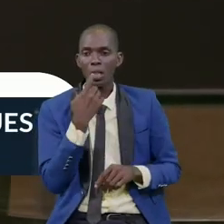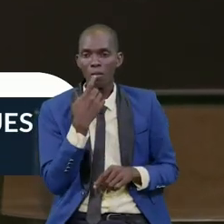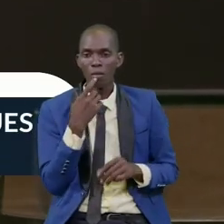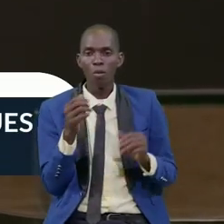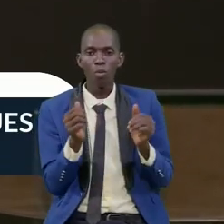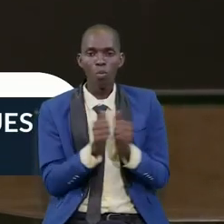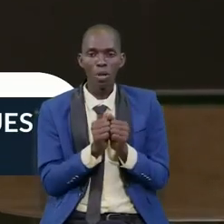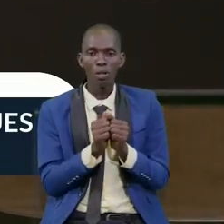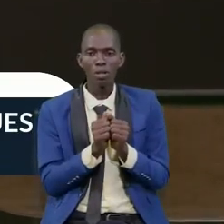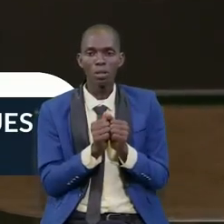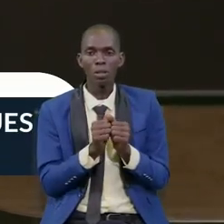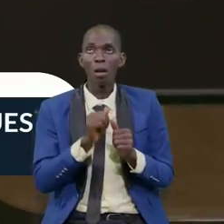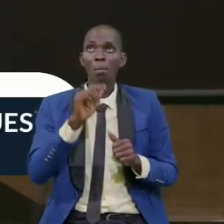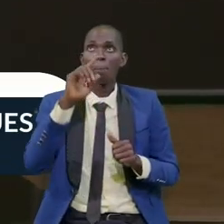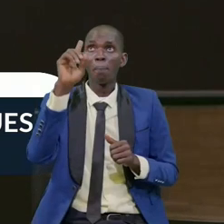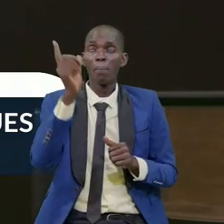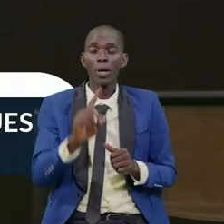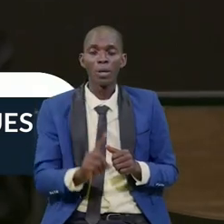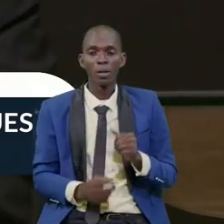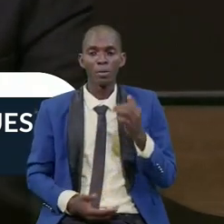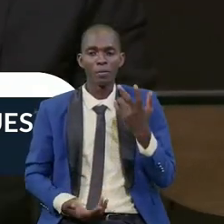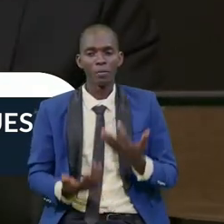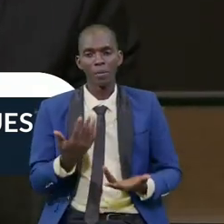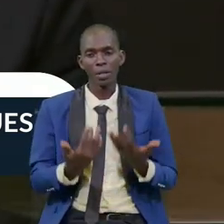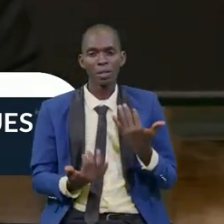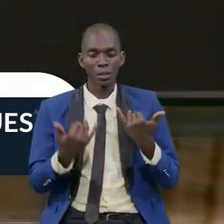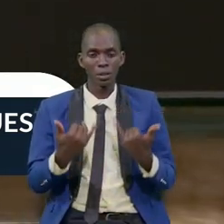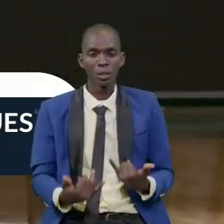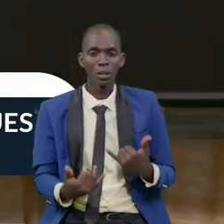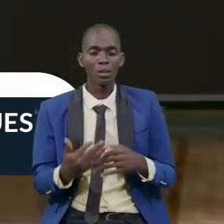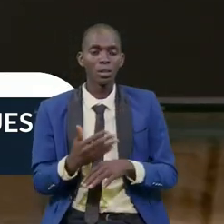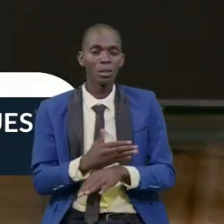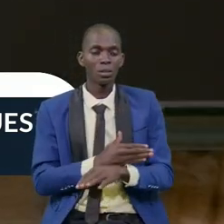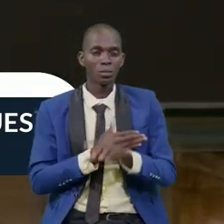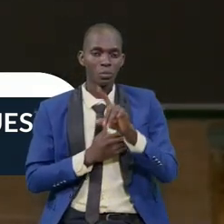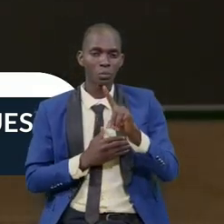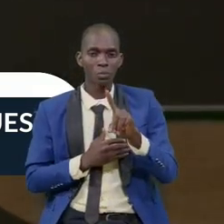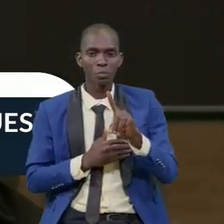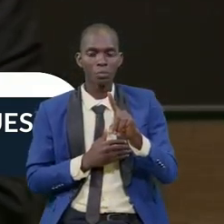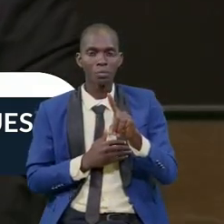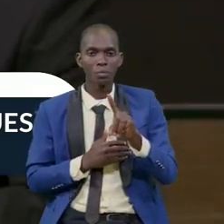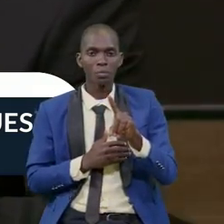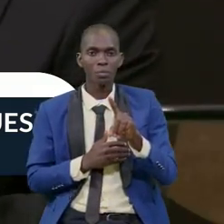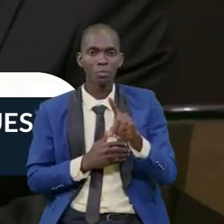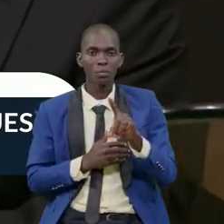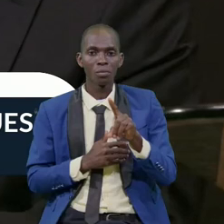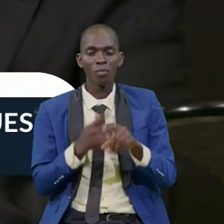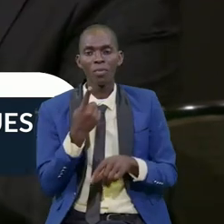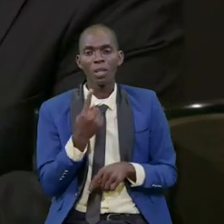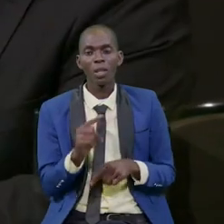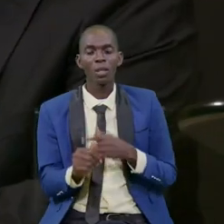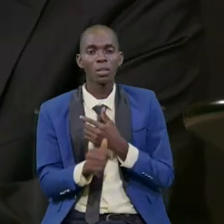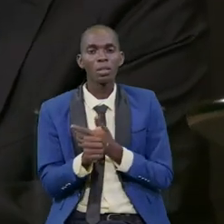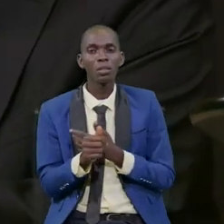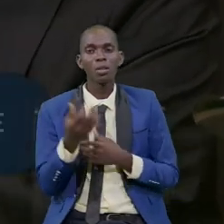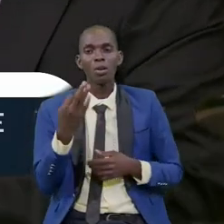langues libérées avec le feu brillant. Et nous allons voir